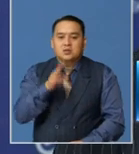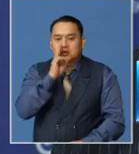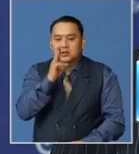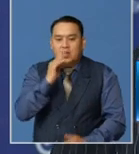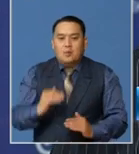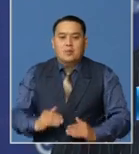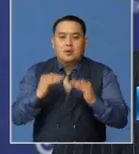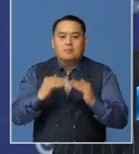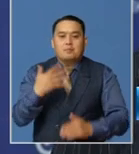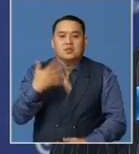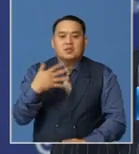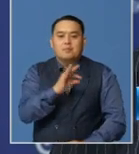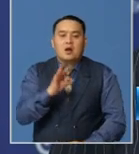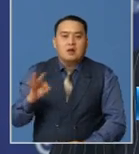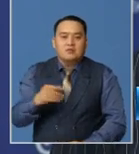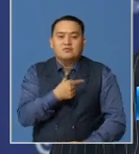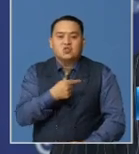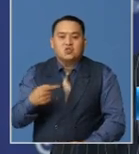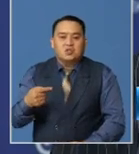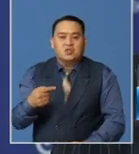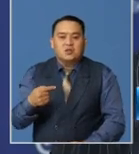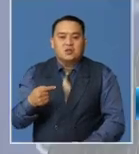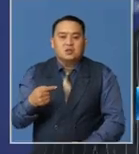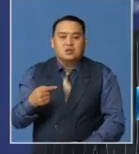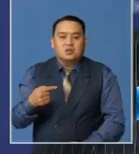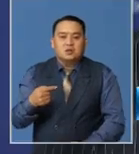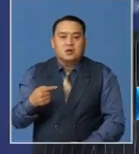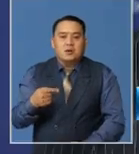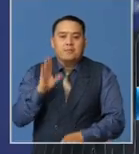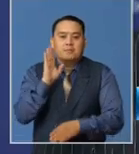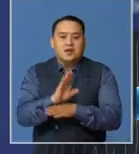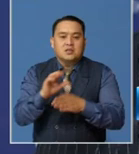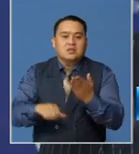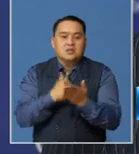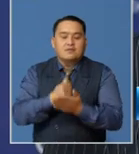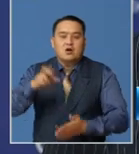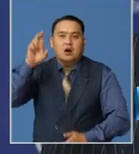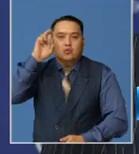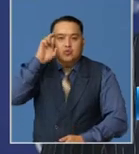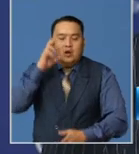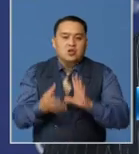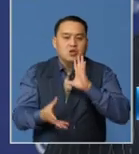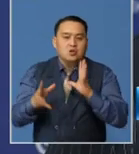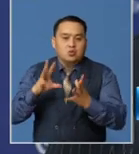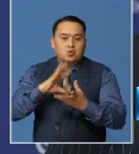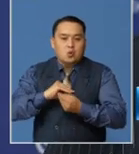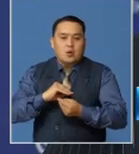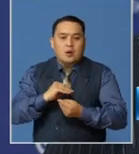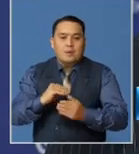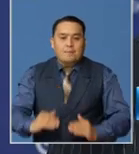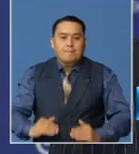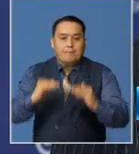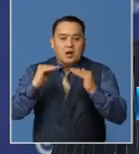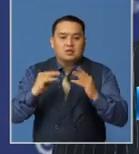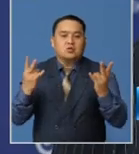подняли до 50 процентов в течение вот полутора лет послание президента все-таки подводят к тому что мы должны еще поднять